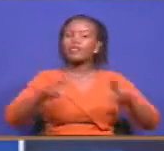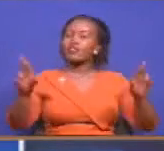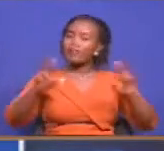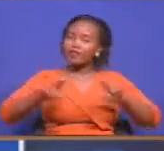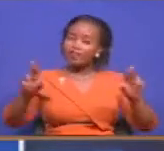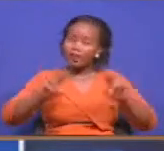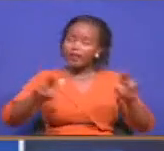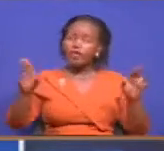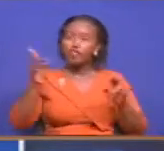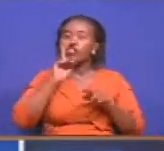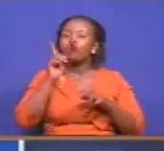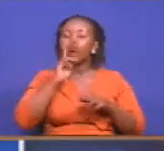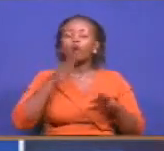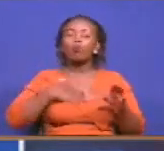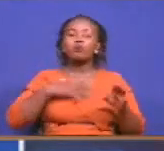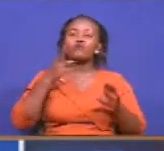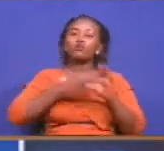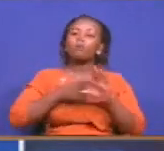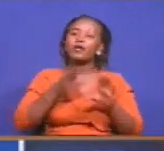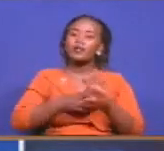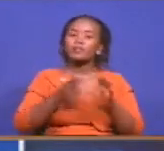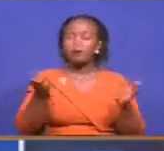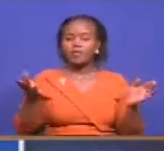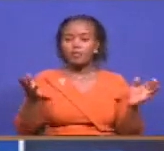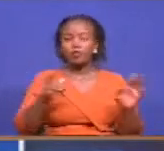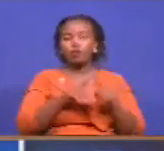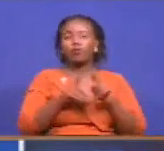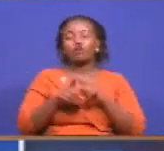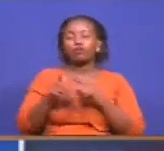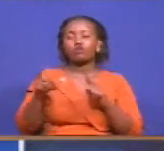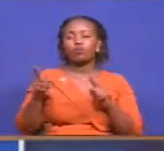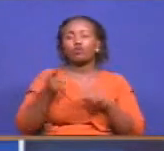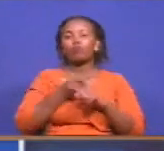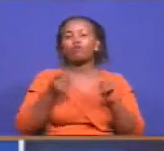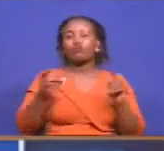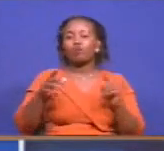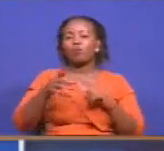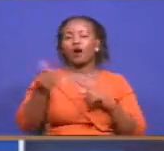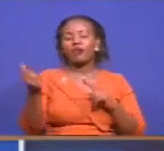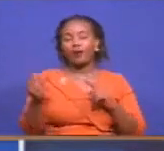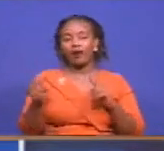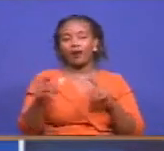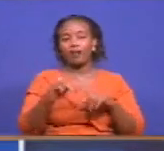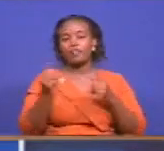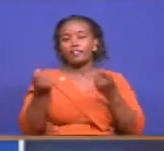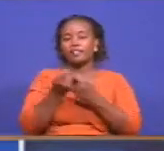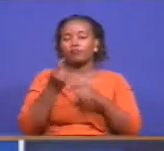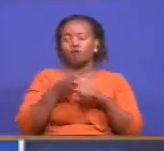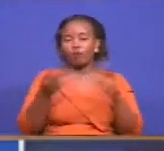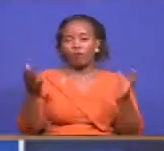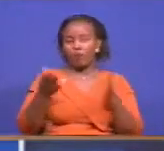kesho nacheza na mtu kutoka Dominican Republic